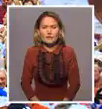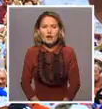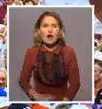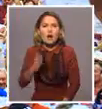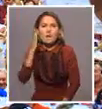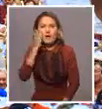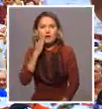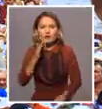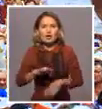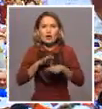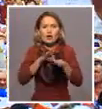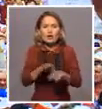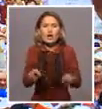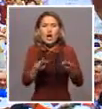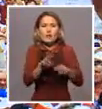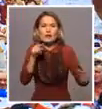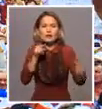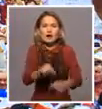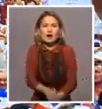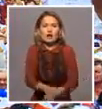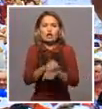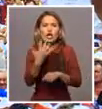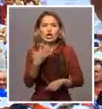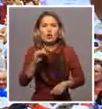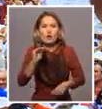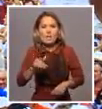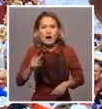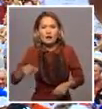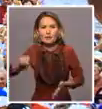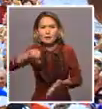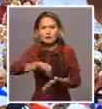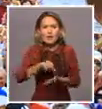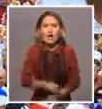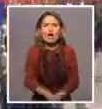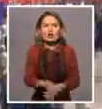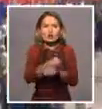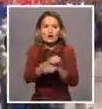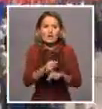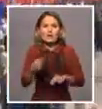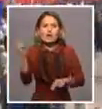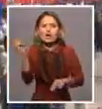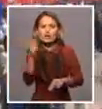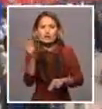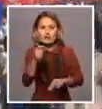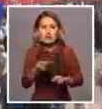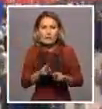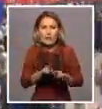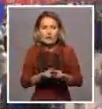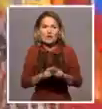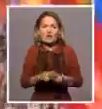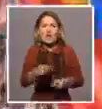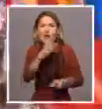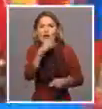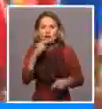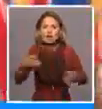Молдовада өтіп жатқан үкіметке қарсы наразылық акциясына 50 мыңдай адам қатысқан. Шеруге жексенбіде екі бірдей оппозициялық ресейшіл